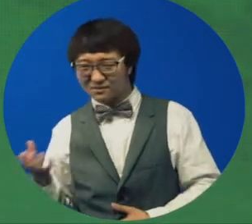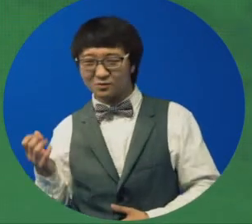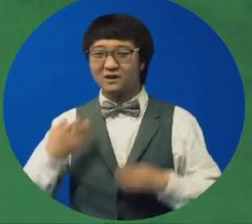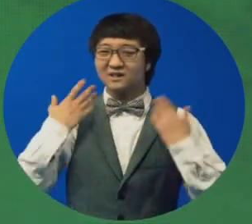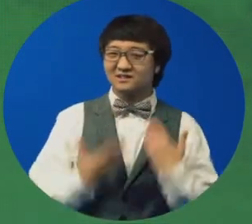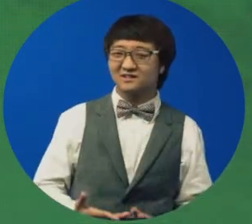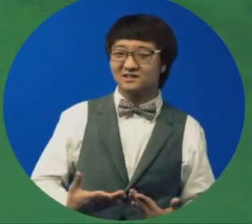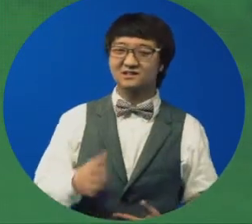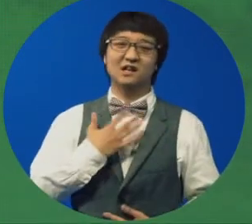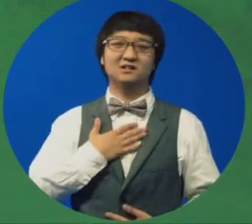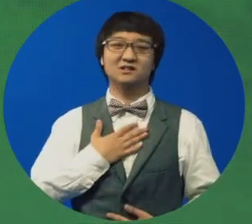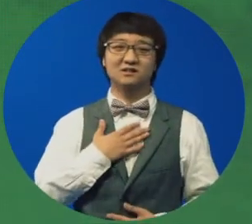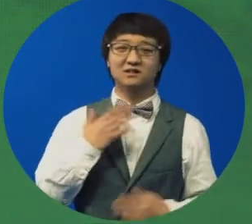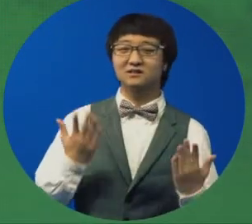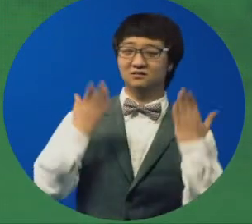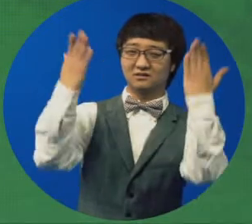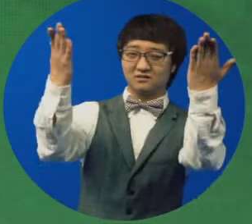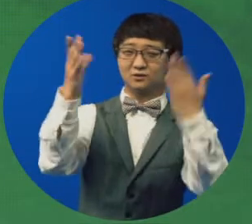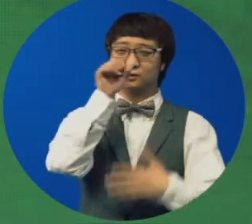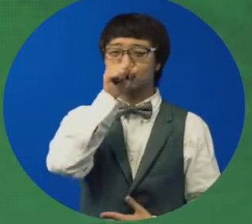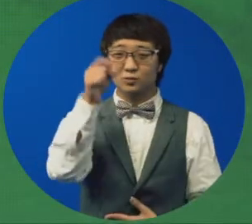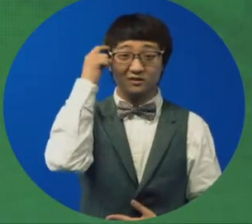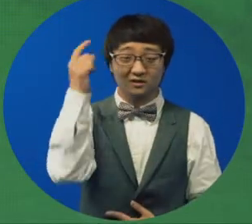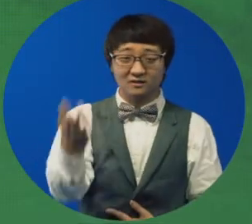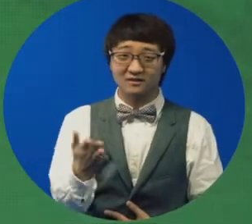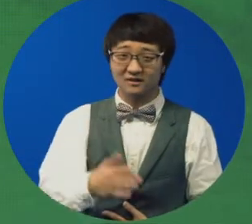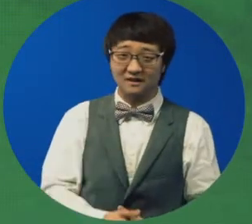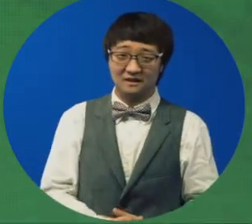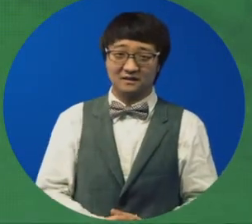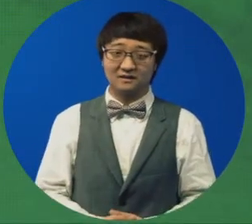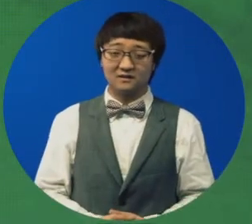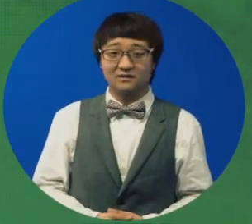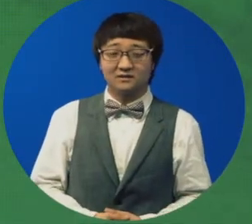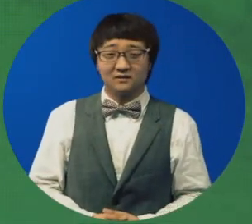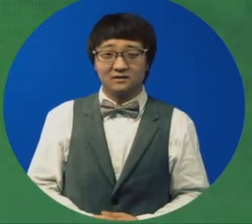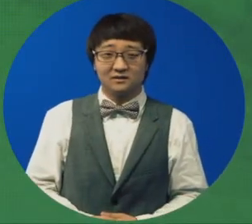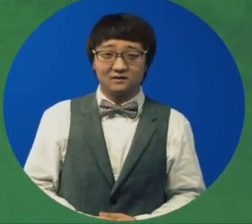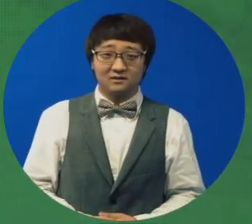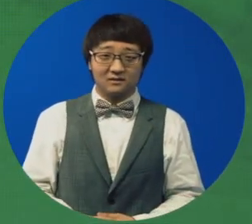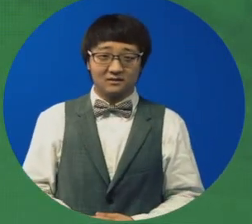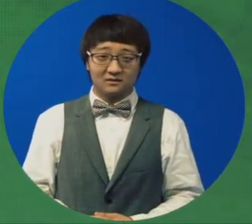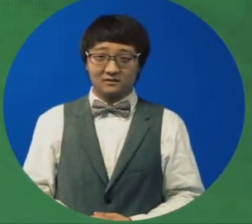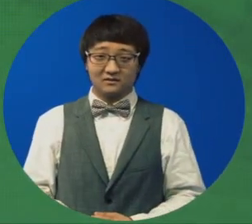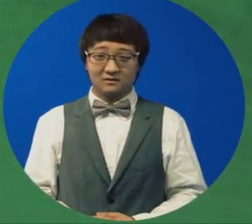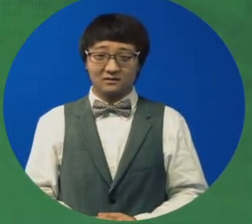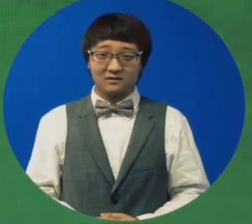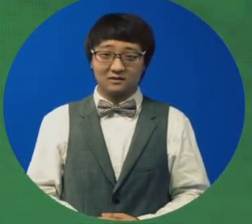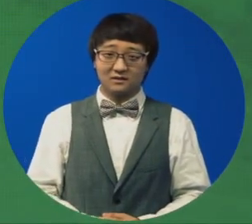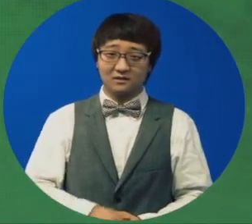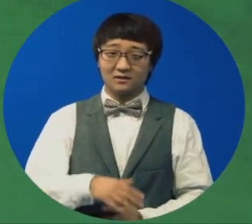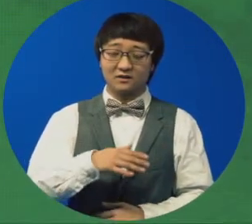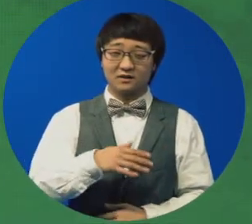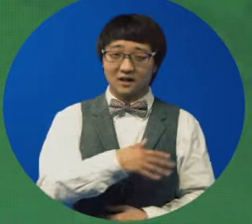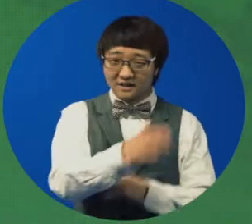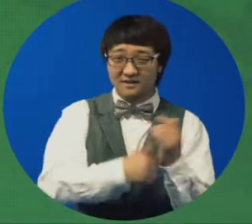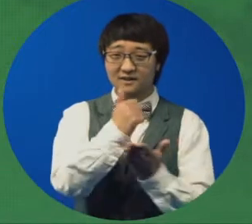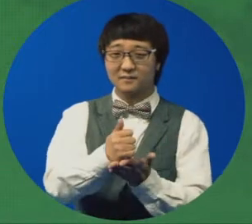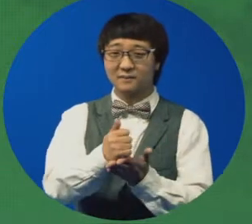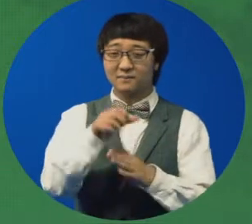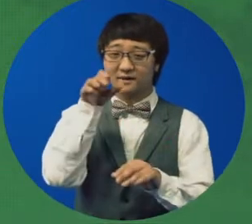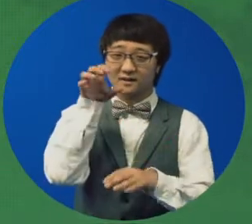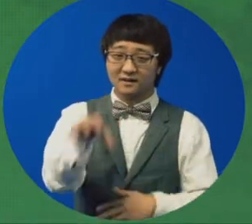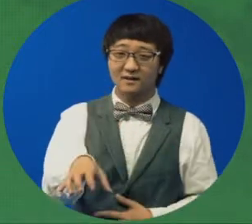할 수 없을 때 하나님 이제 저들이 골칫거리가 돼서 하나님께 드립니다. 여러분, 하나님 앞에 그렇게 필요한